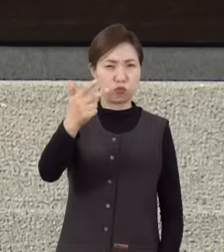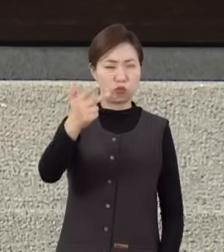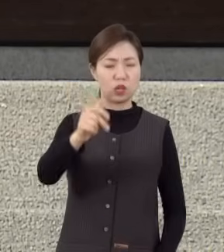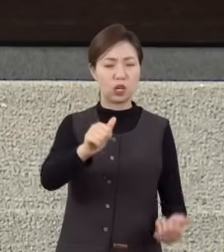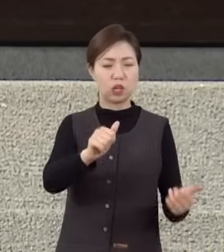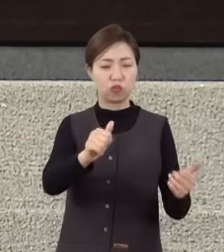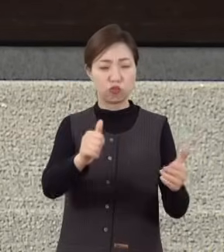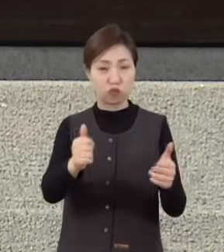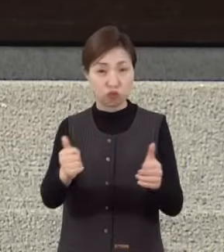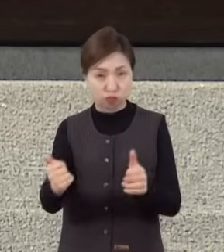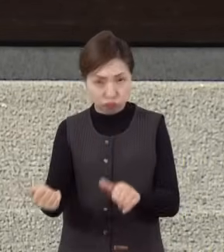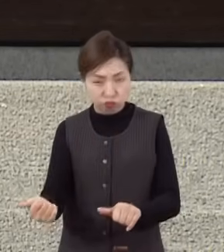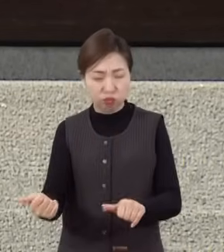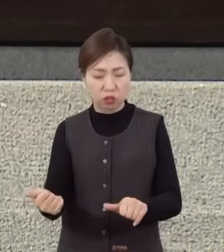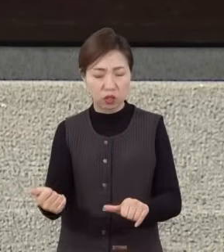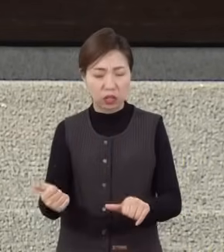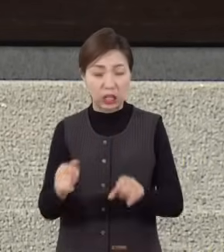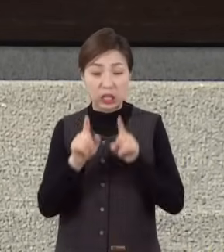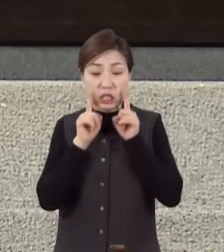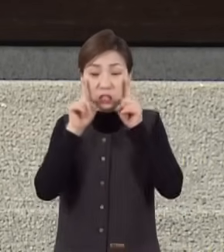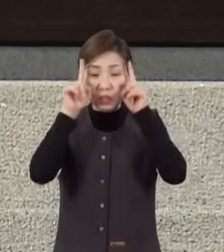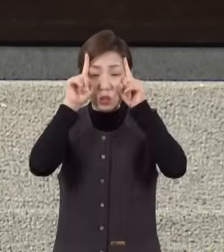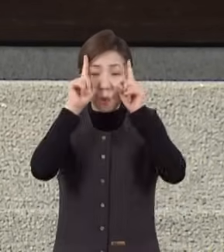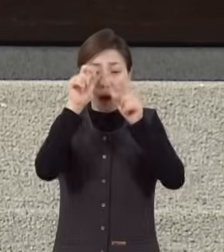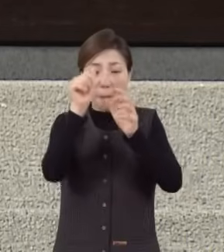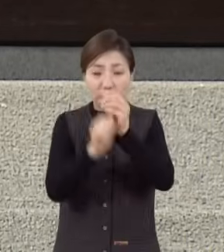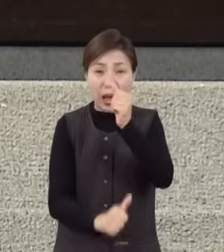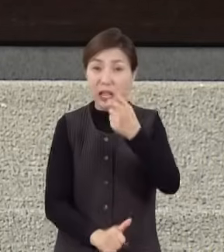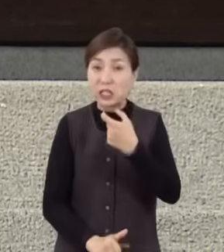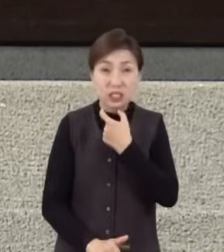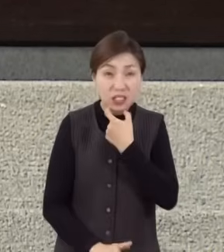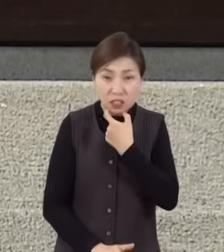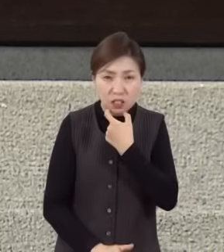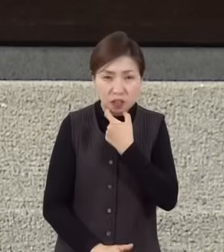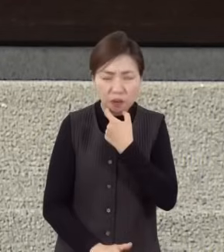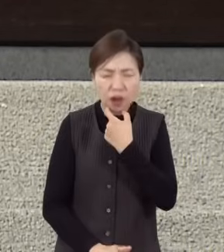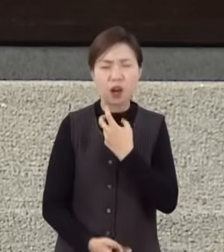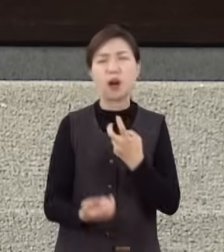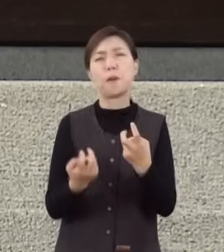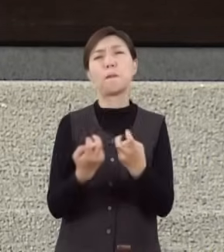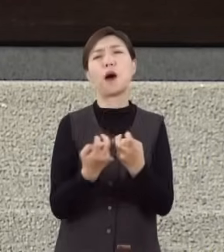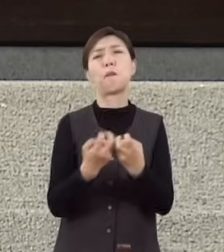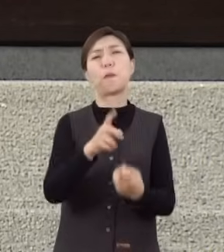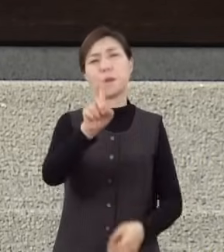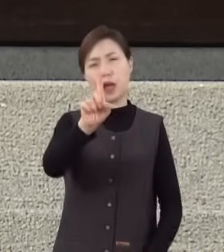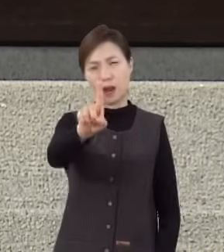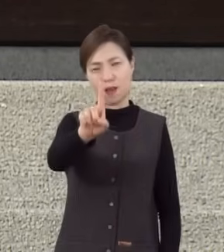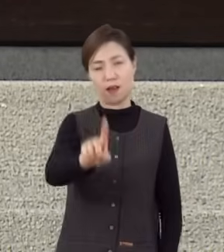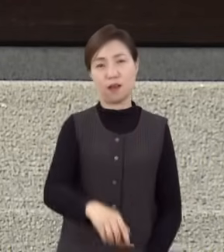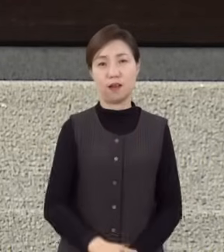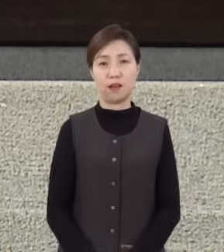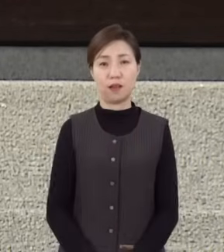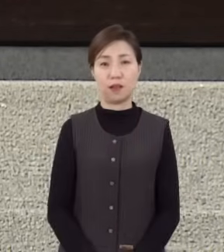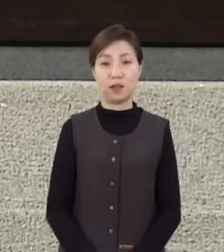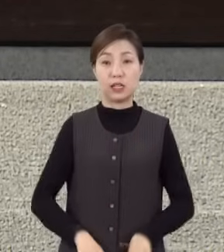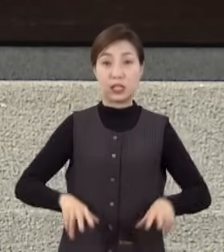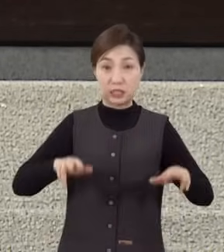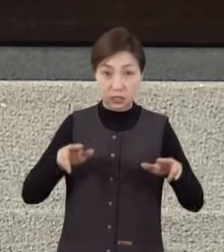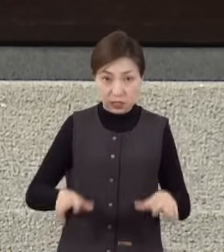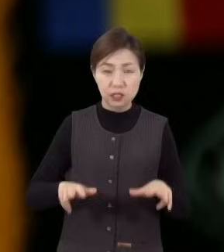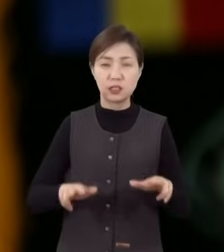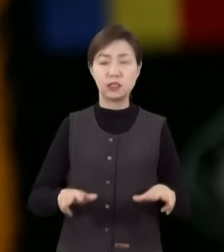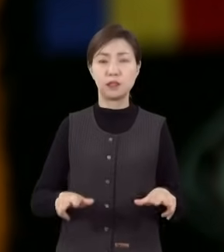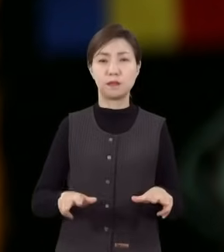일주일 후에 죽어서 지옥에 떨어지는 것을 벗어나려면, 막으려면 한 가지 방법밖에 없다고